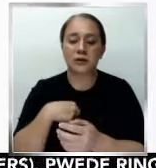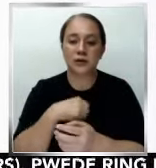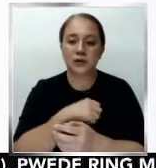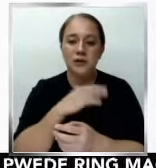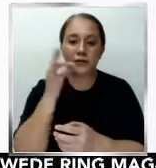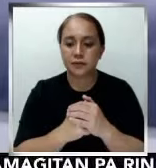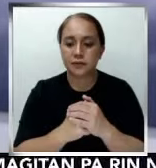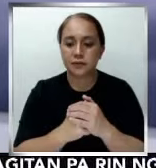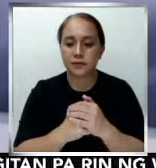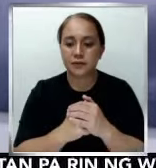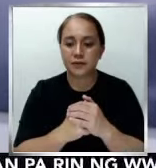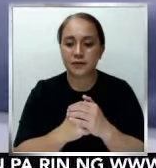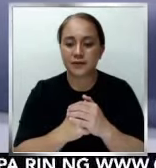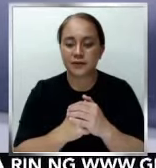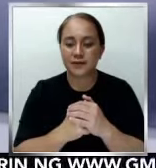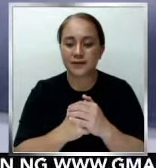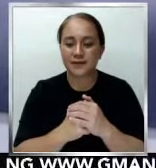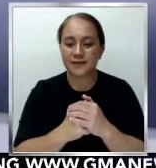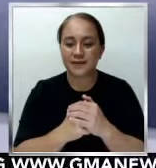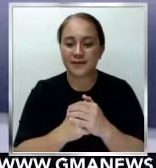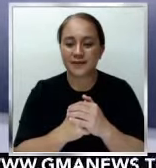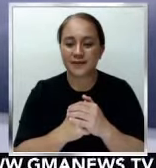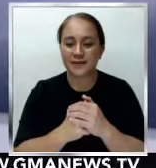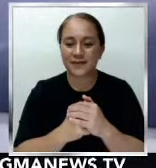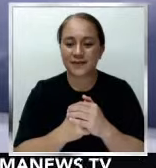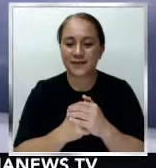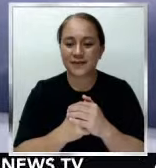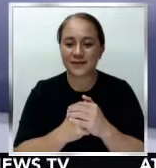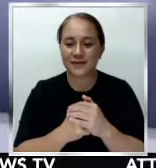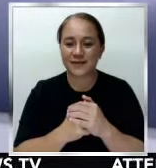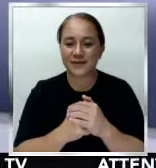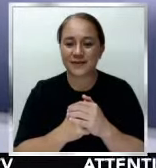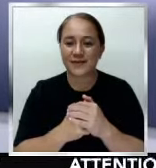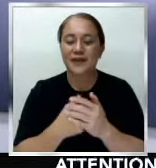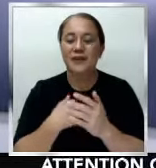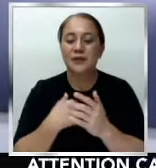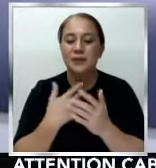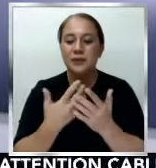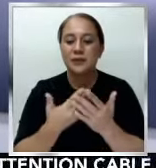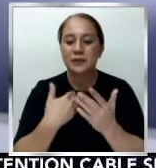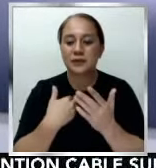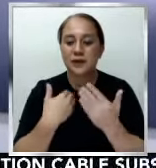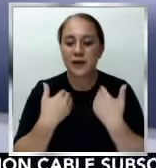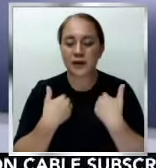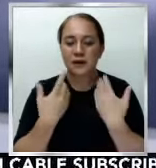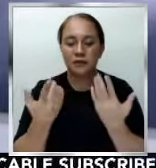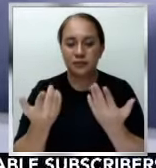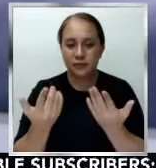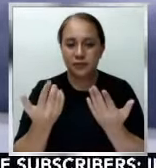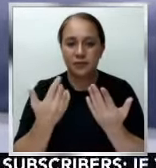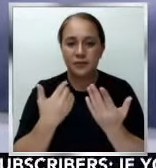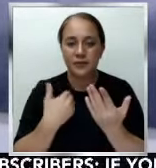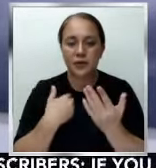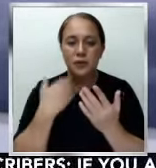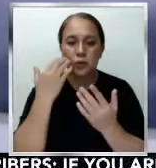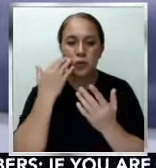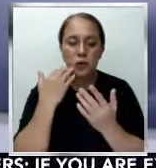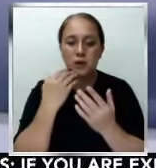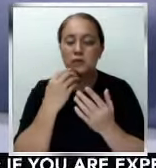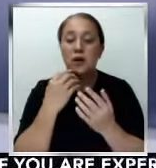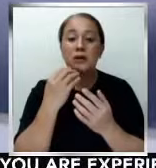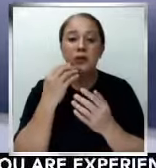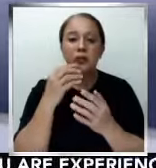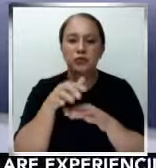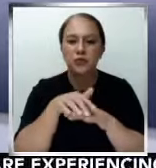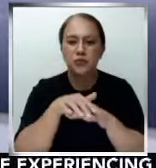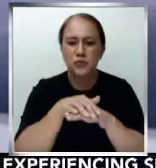Senate Bill. Posibleng maramdaman sa kalagitnaan pa lang ng Enero ang mahinang tulo ng tubig sa mga gripo.